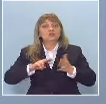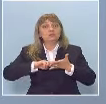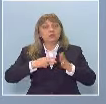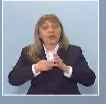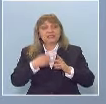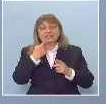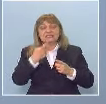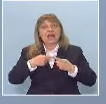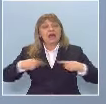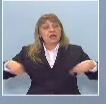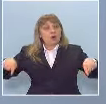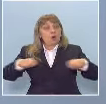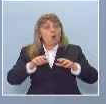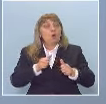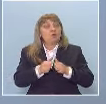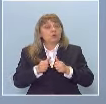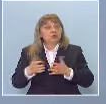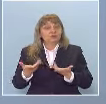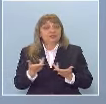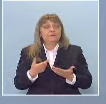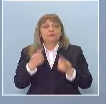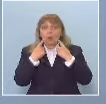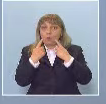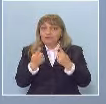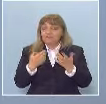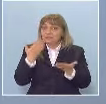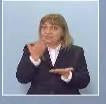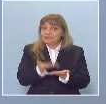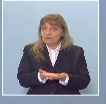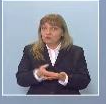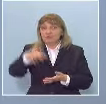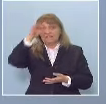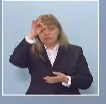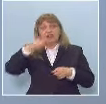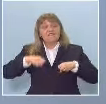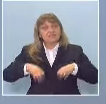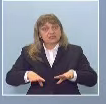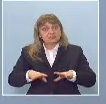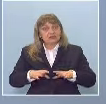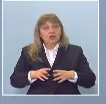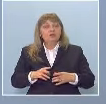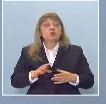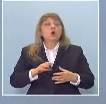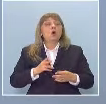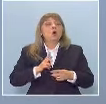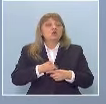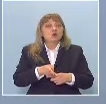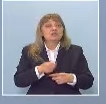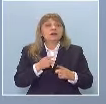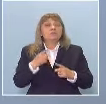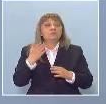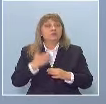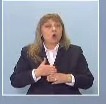залата. Опитваме се да предоставим на учениците възможности за достъп до технология, които